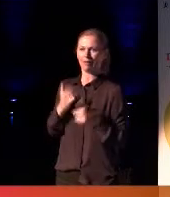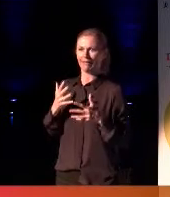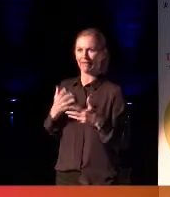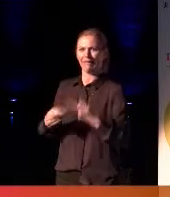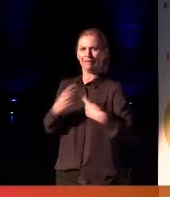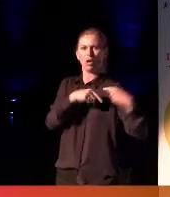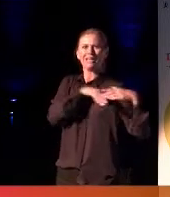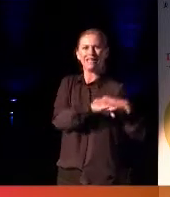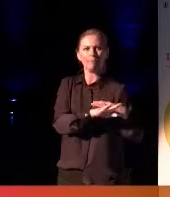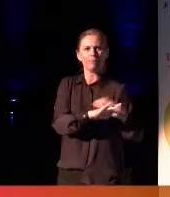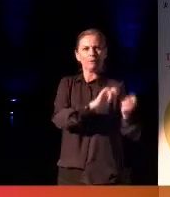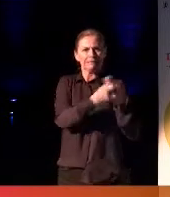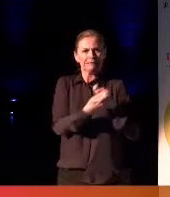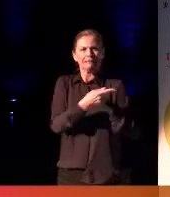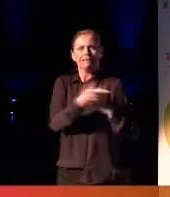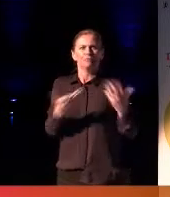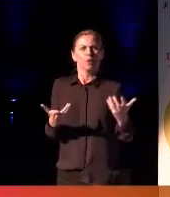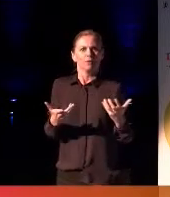gjøre noe med det.